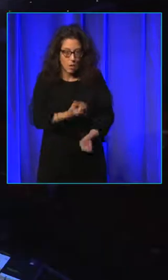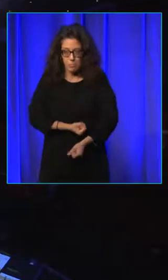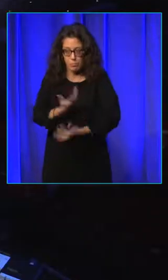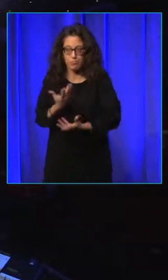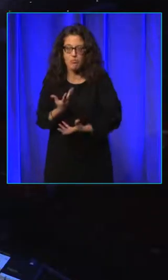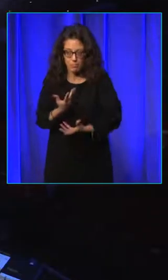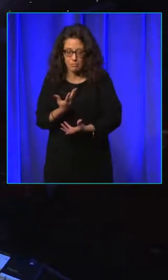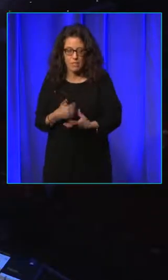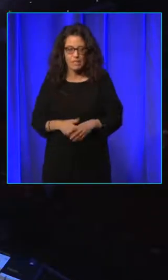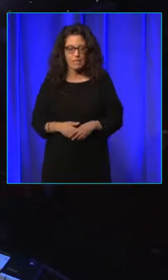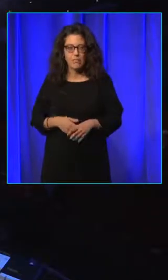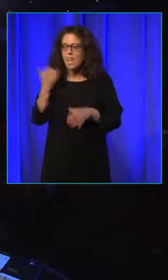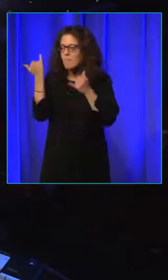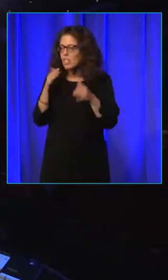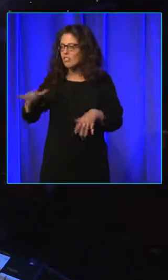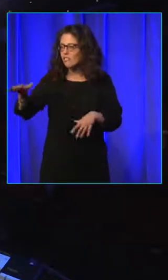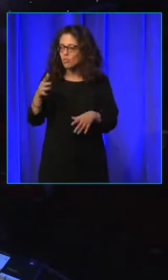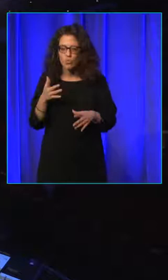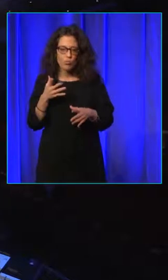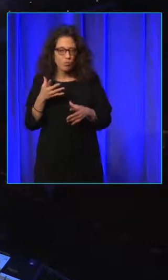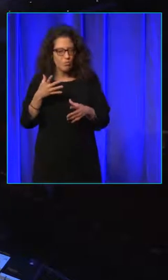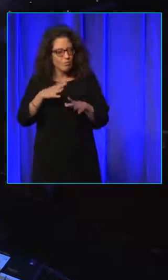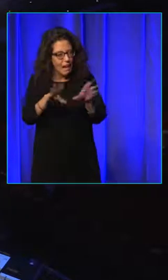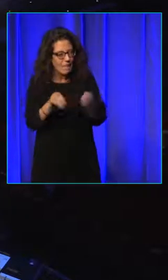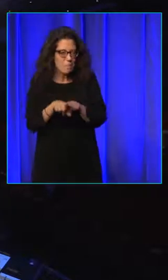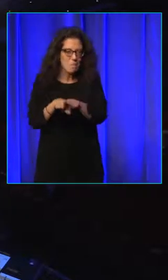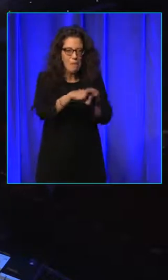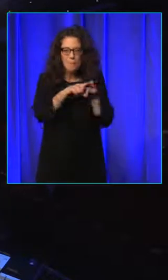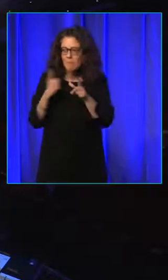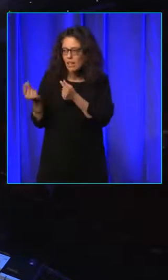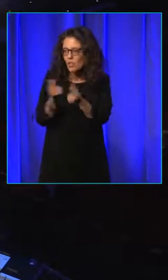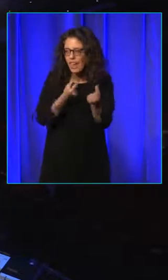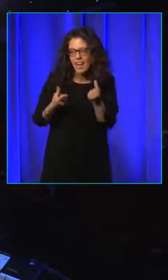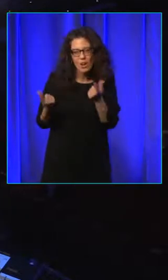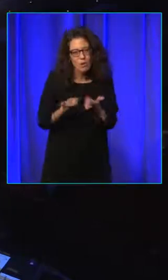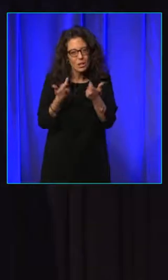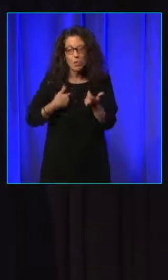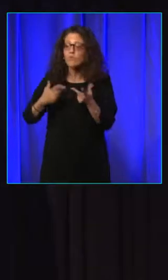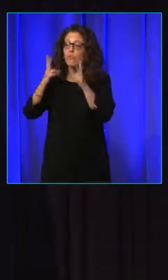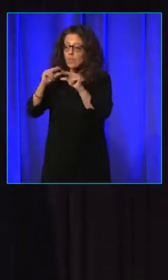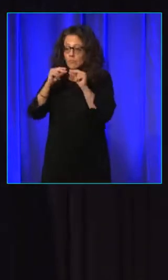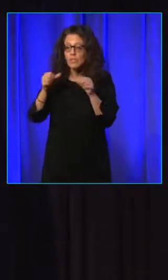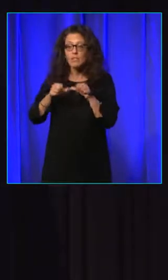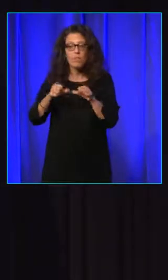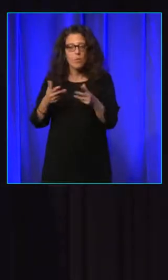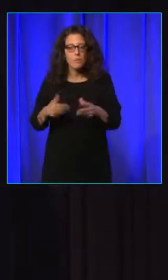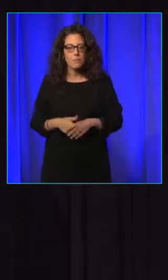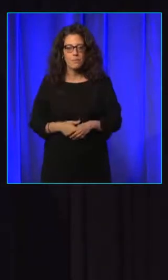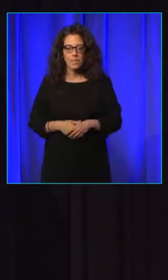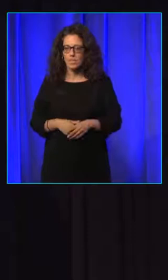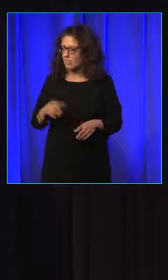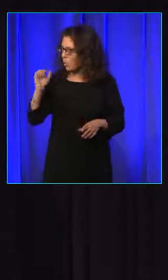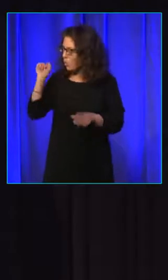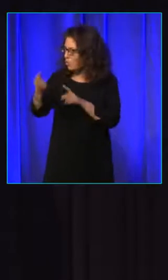imagines que on est tes partenaires d'entraînement et tu expliques ce que tu vas faire. Vas-y. Ok. De service, retour de service.